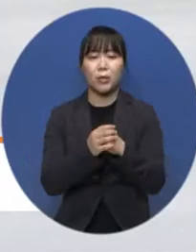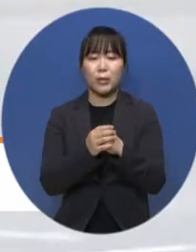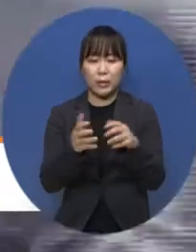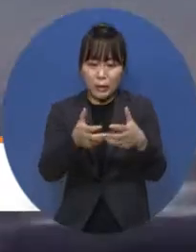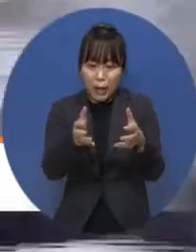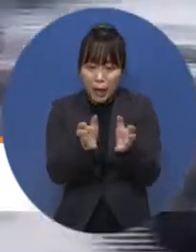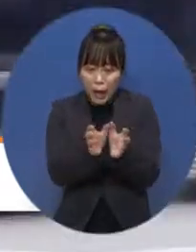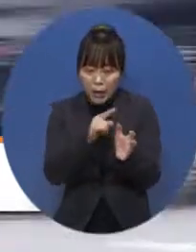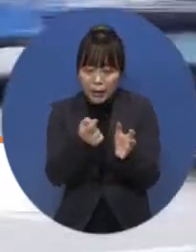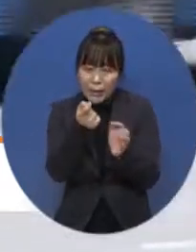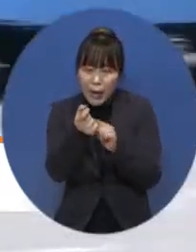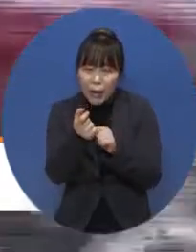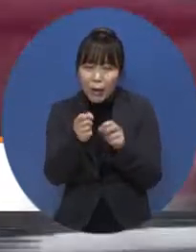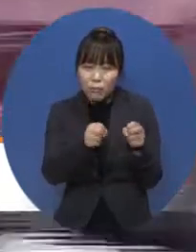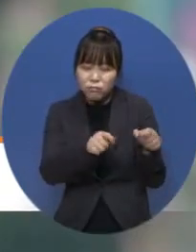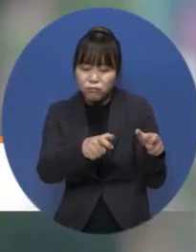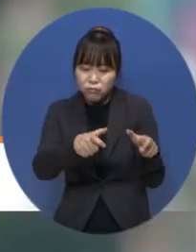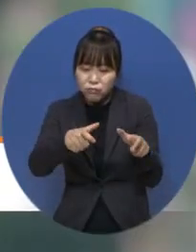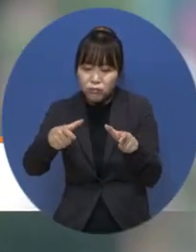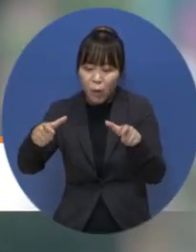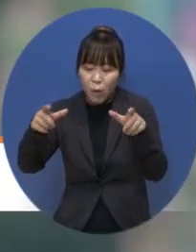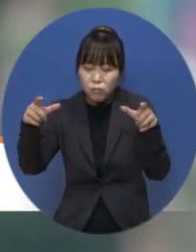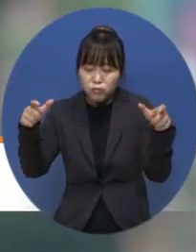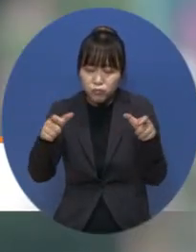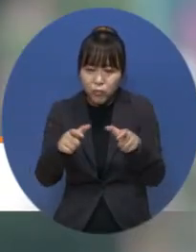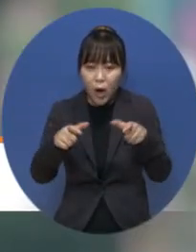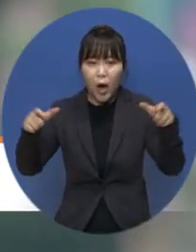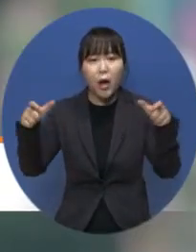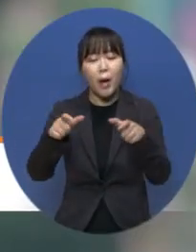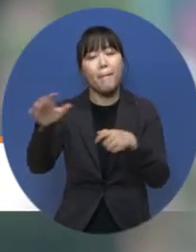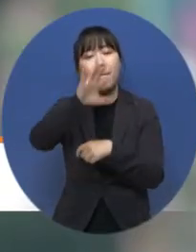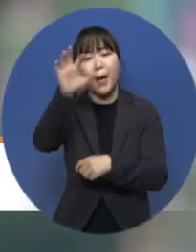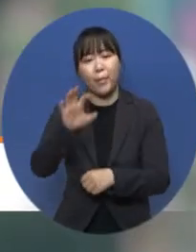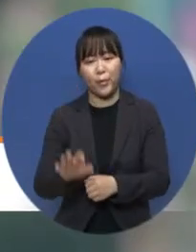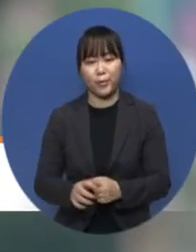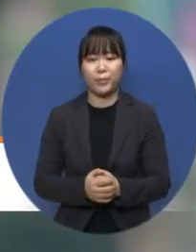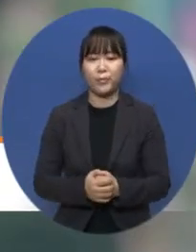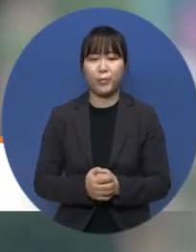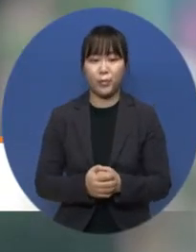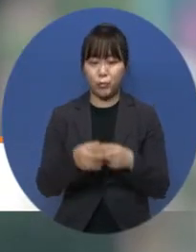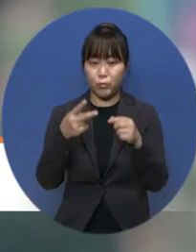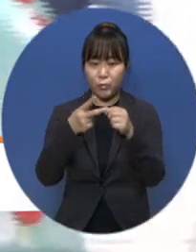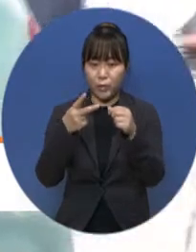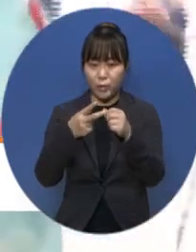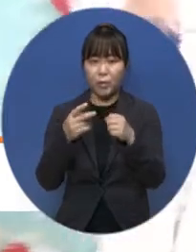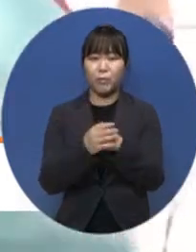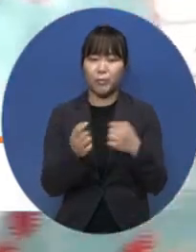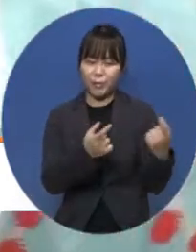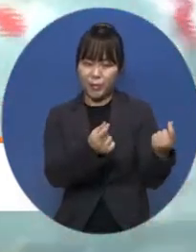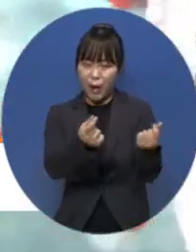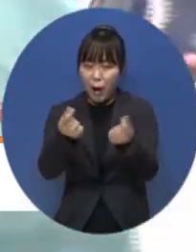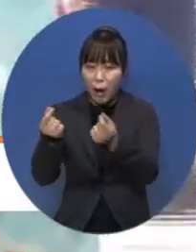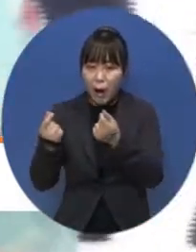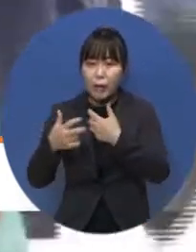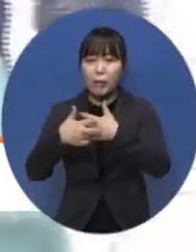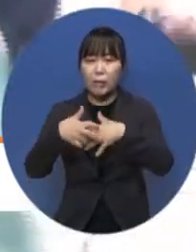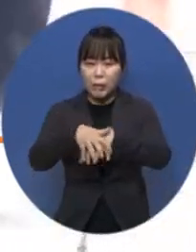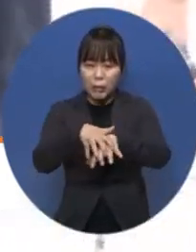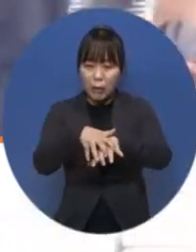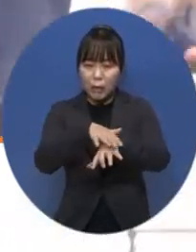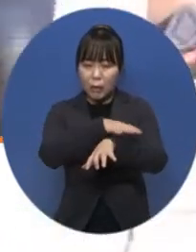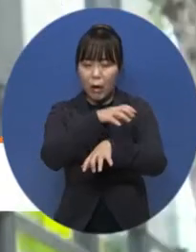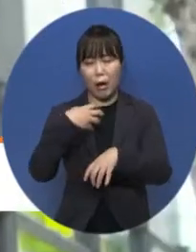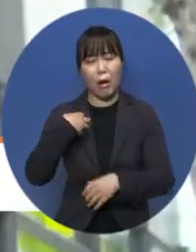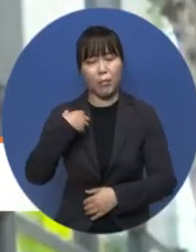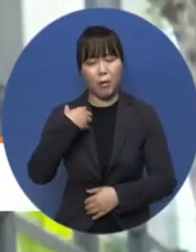산발적 유행이 확산과 완화를 반복하는 상황입니다. 2단계는 통상적인 의료체계가 감당